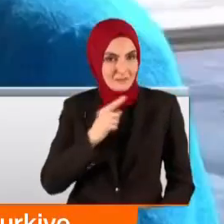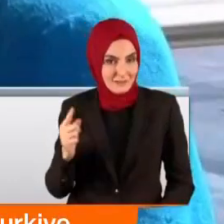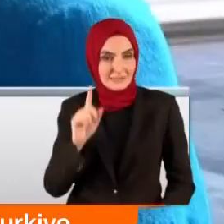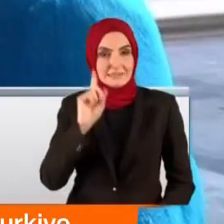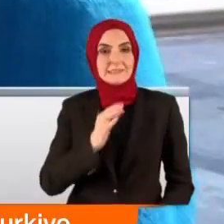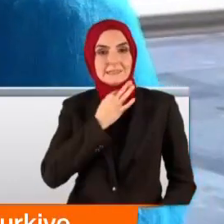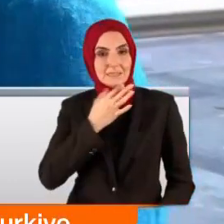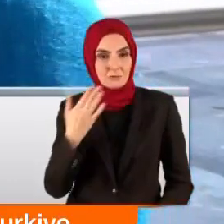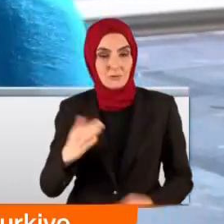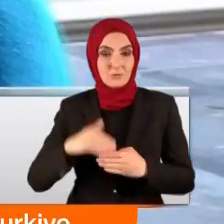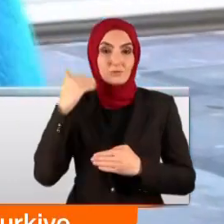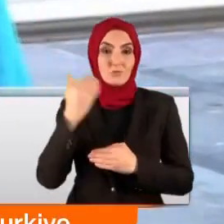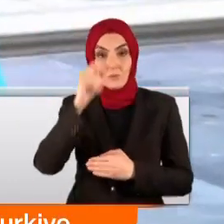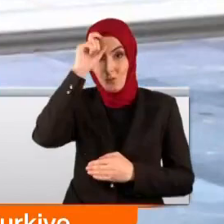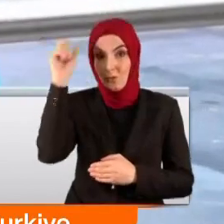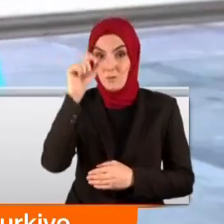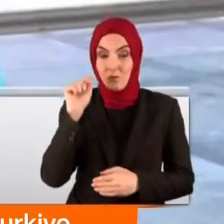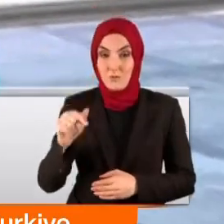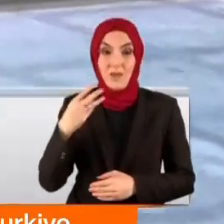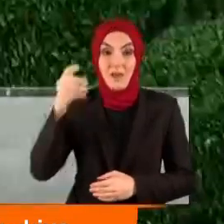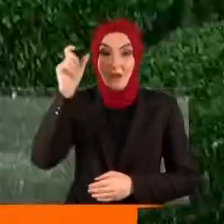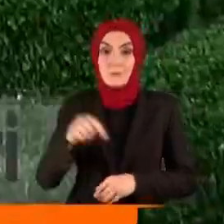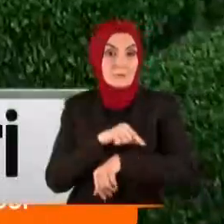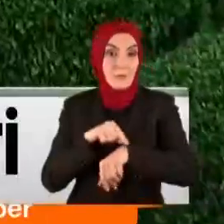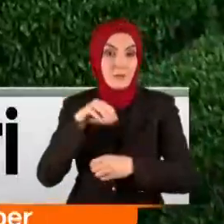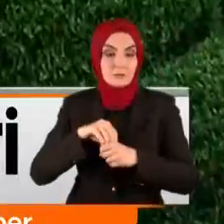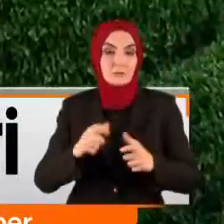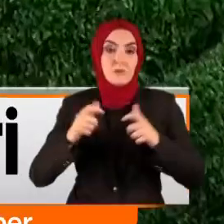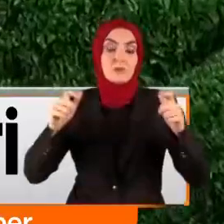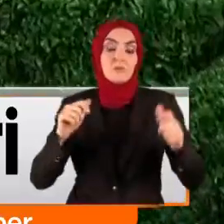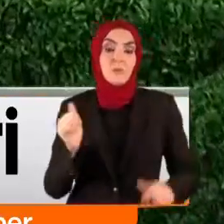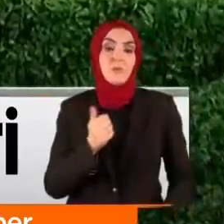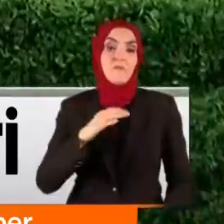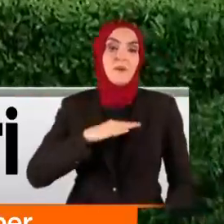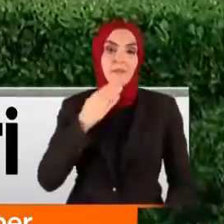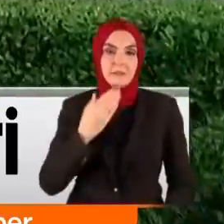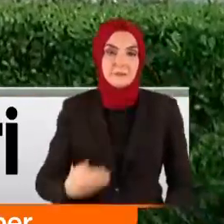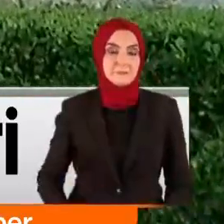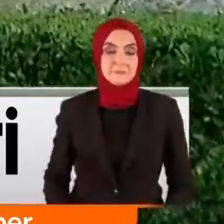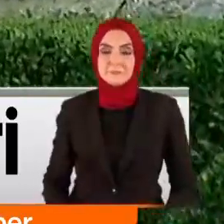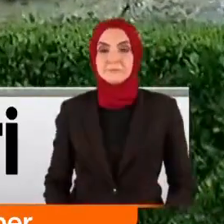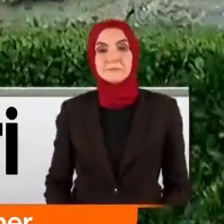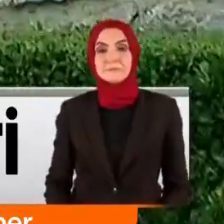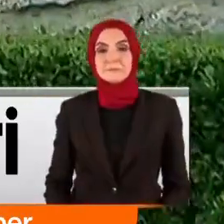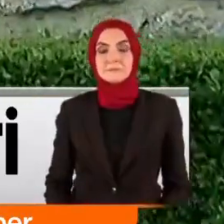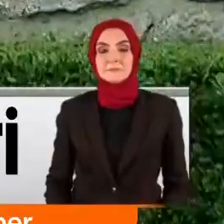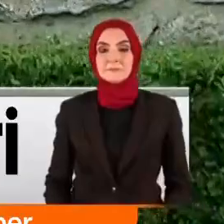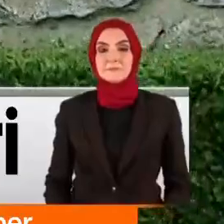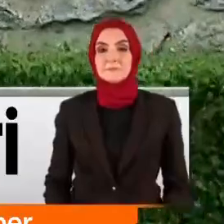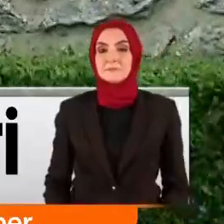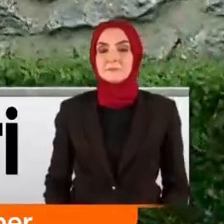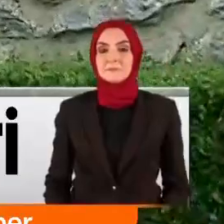da Türkiye'nin Erdoğan döneminde çok geliştiğini söyledi. Präsident Erdoğan oder dem früheren Ministerpräsidenten Kontakt